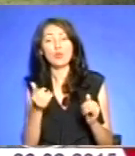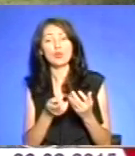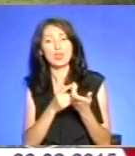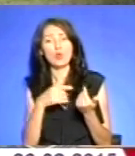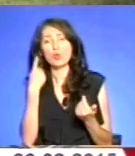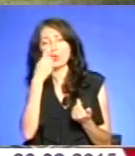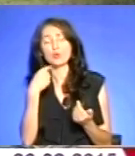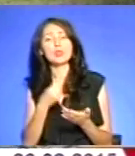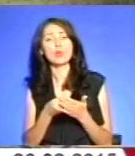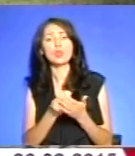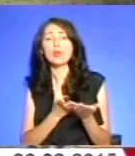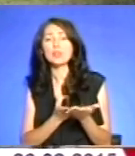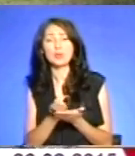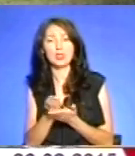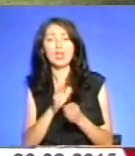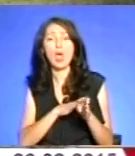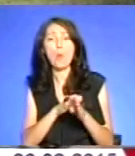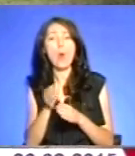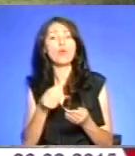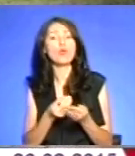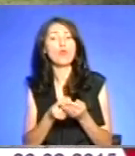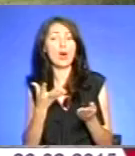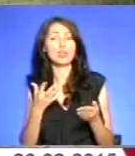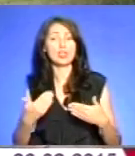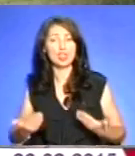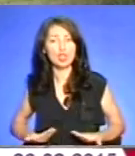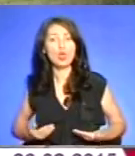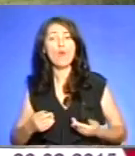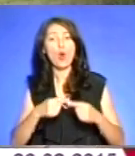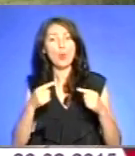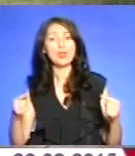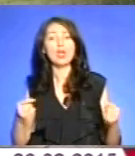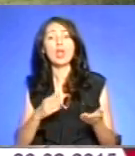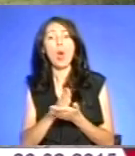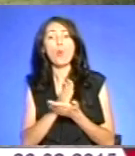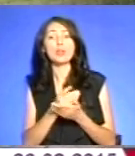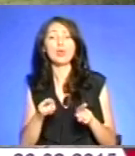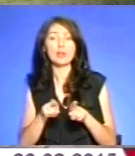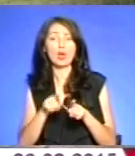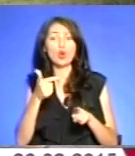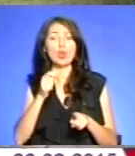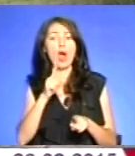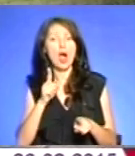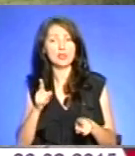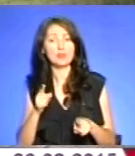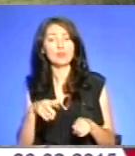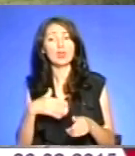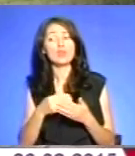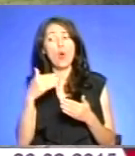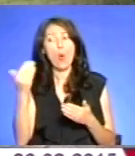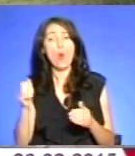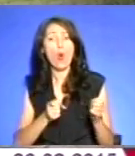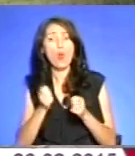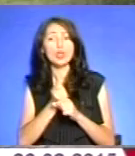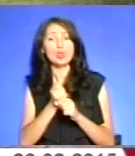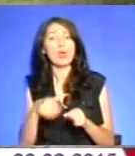коштів сплатити повну вартість житлово-комунальних послуг і за спожитий природний газ. От. Свого боку уряд зробив все